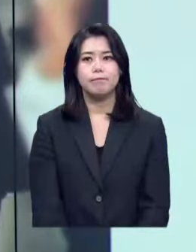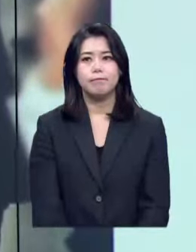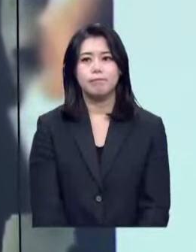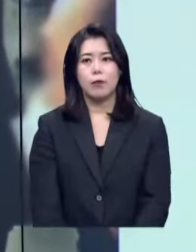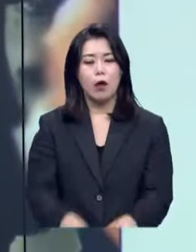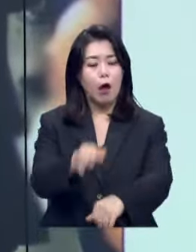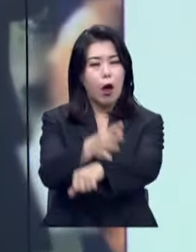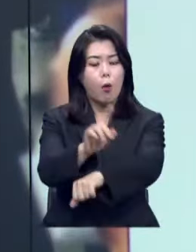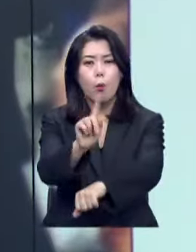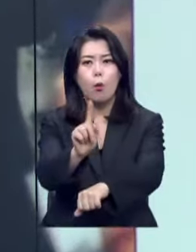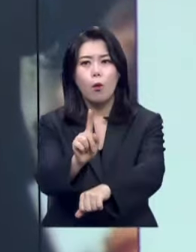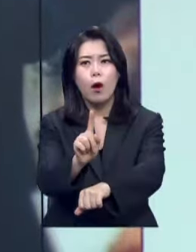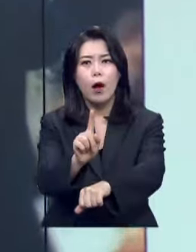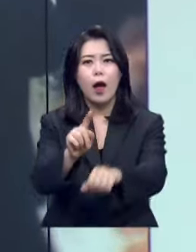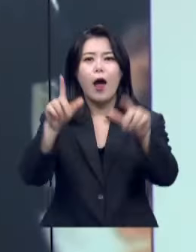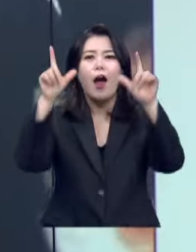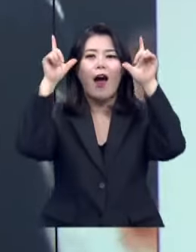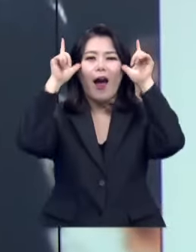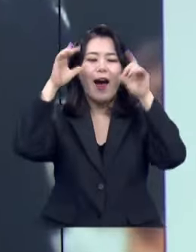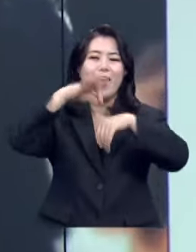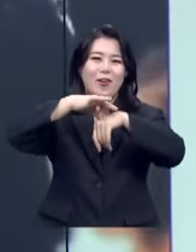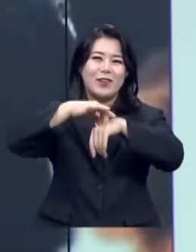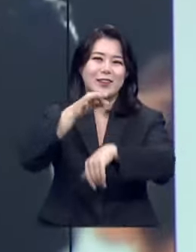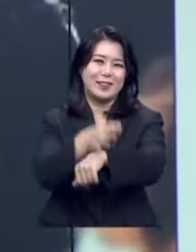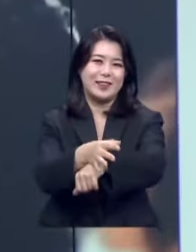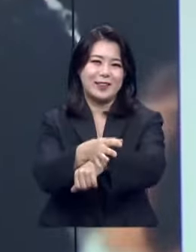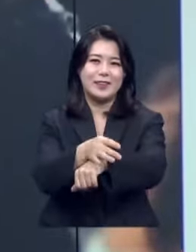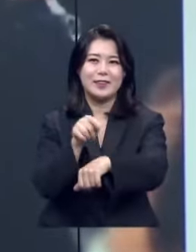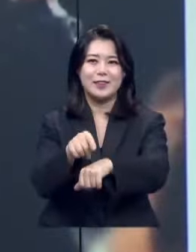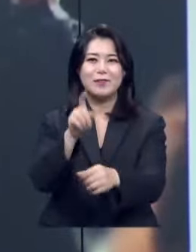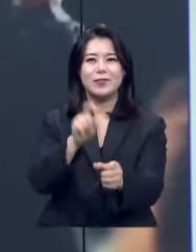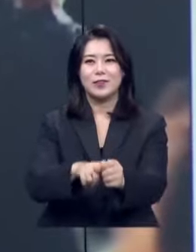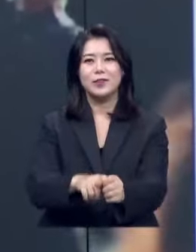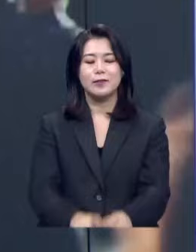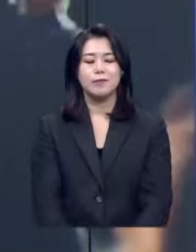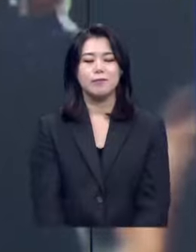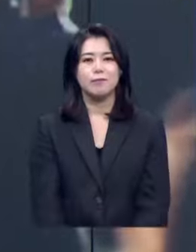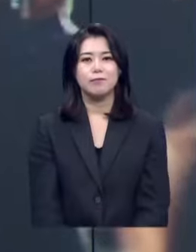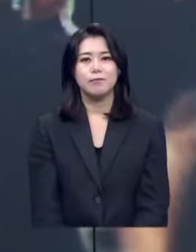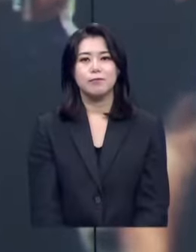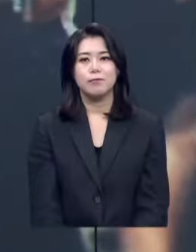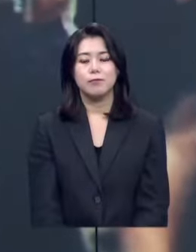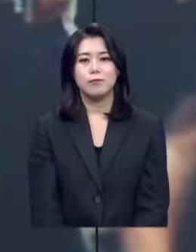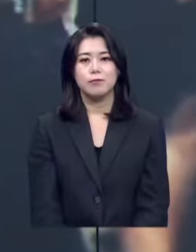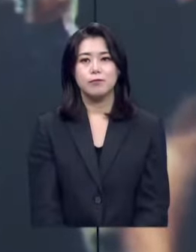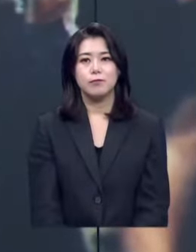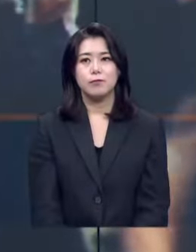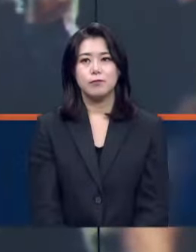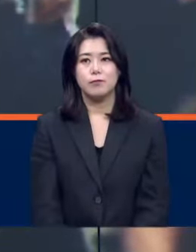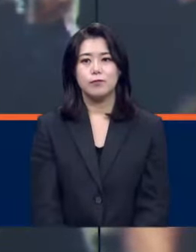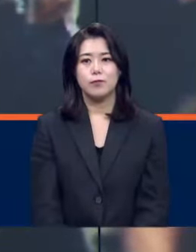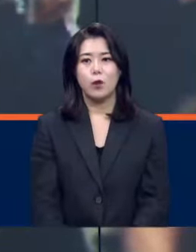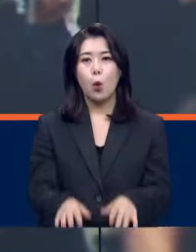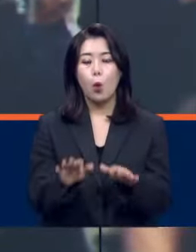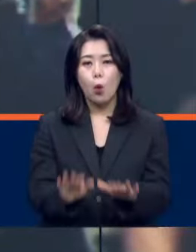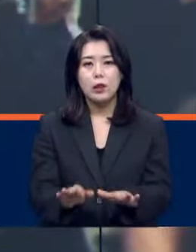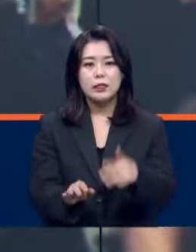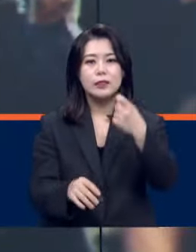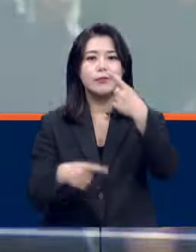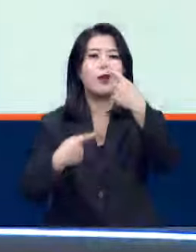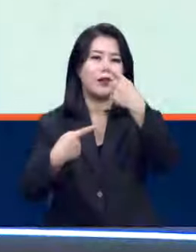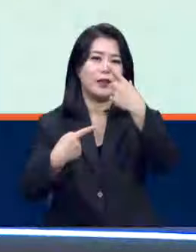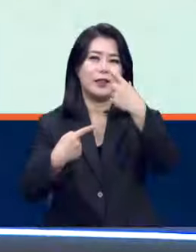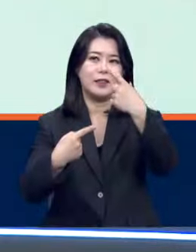뭘 살라고 한우 소고기 살려고 줄서 있는 모습입니다네 지금 오늘이 11월